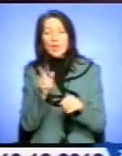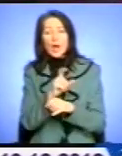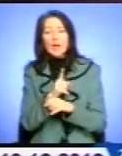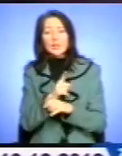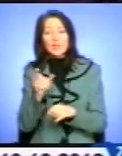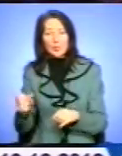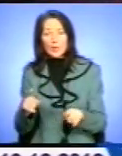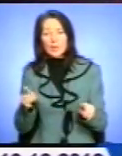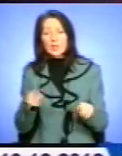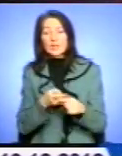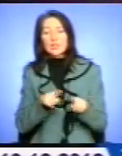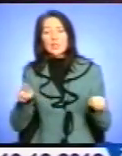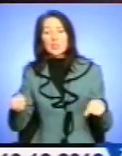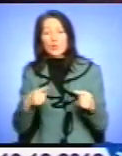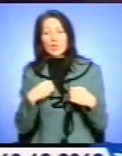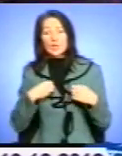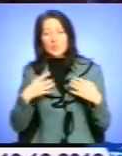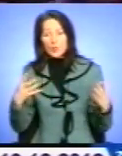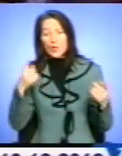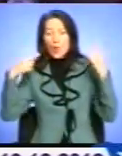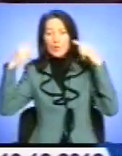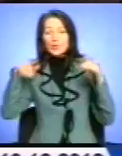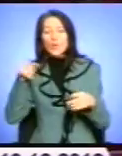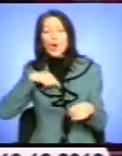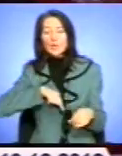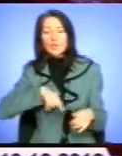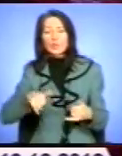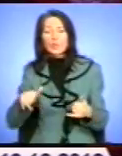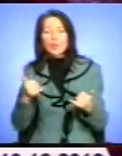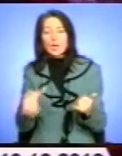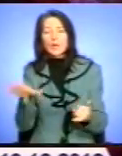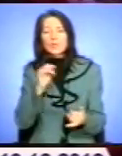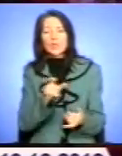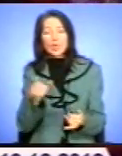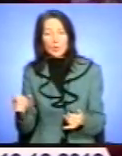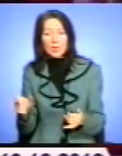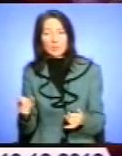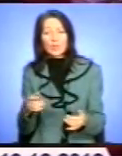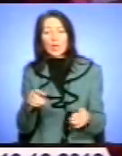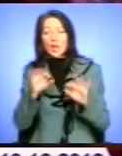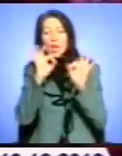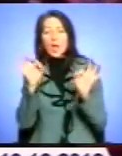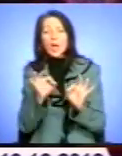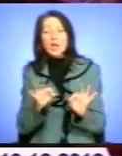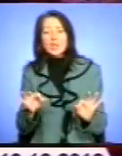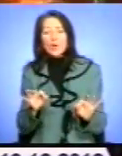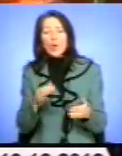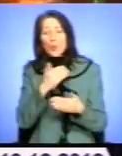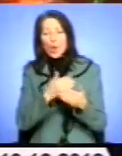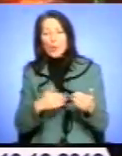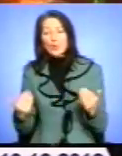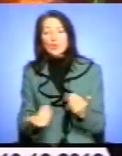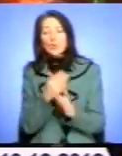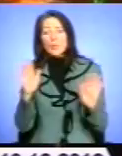і святкового настрою для всіх тернополян, для всього міста. Мистецьку програму з новими піснями, які написані спеціально до Нового